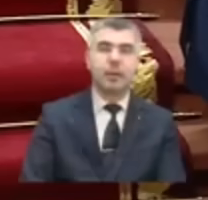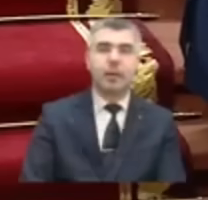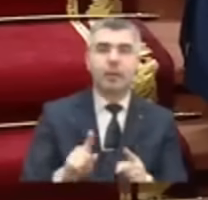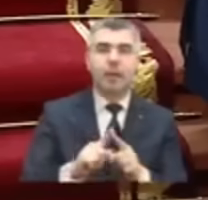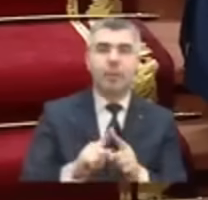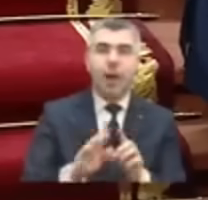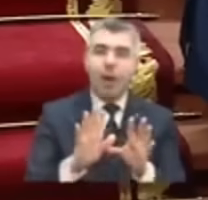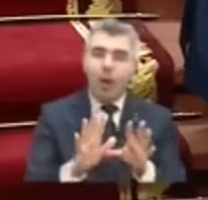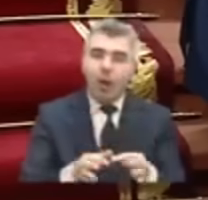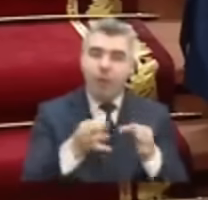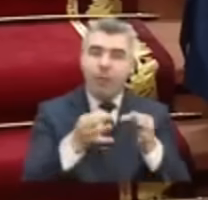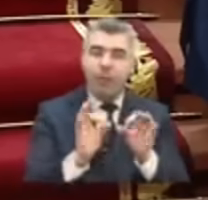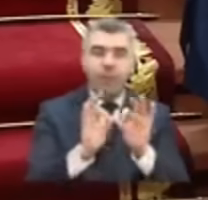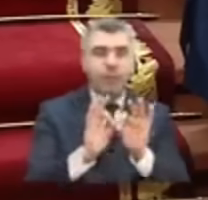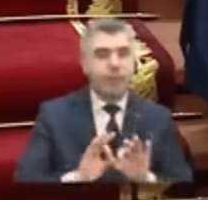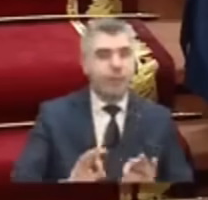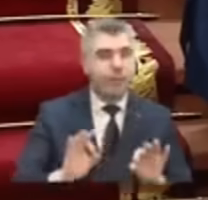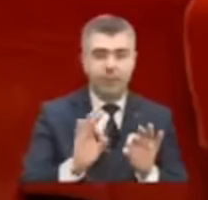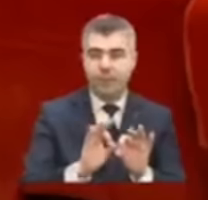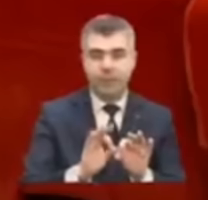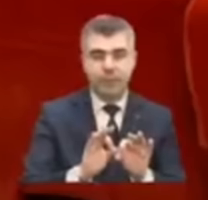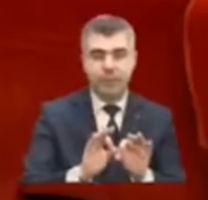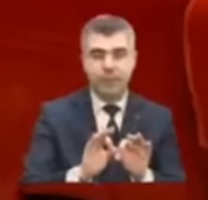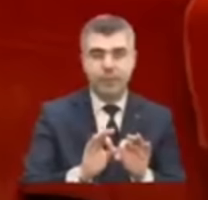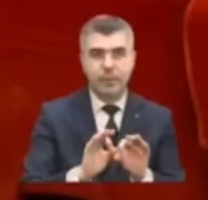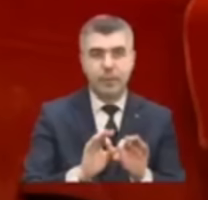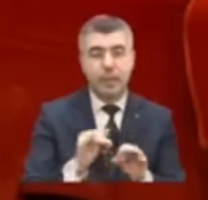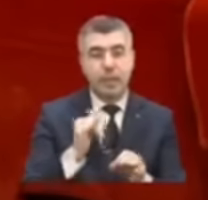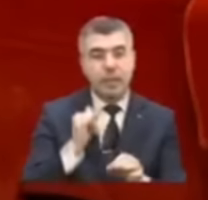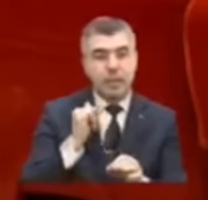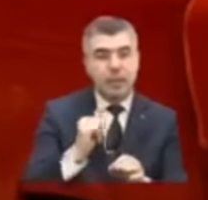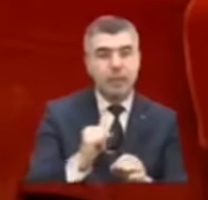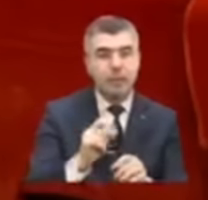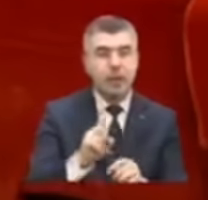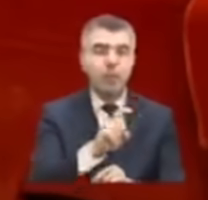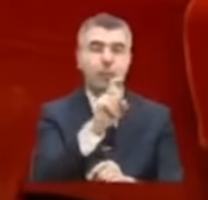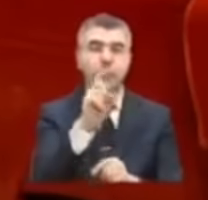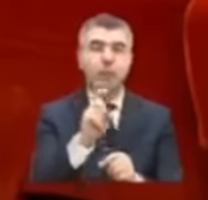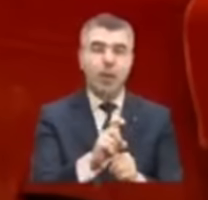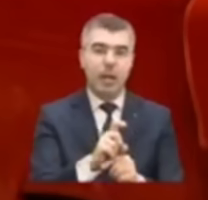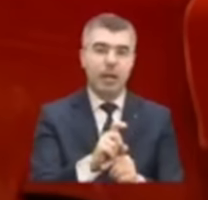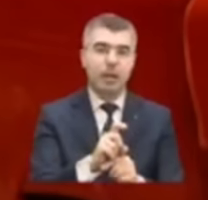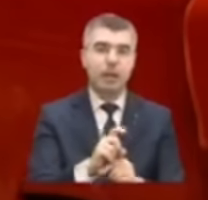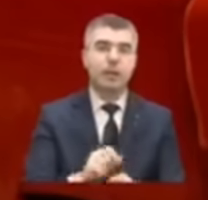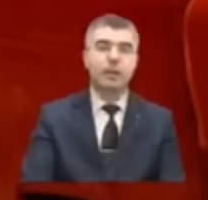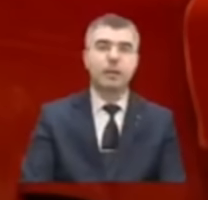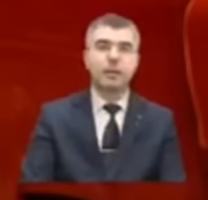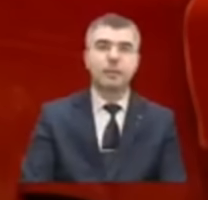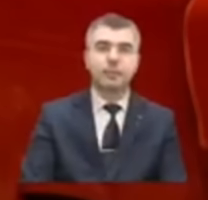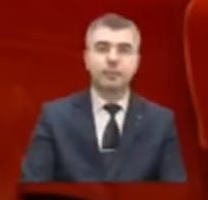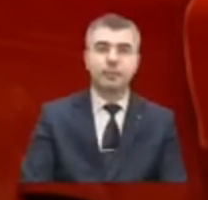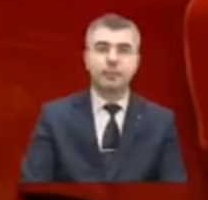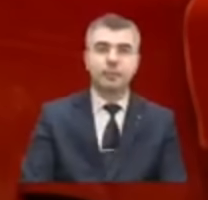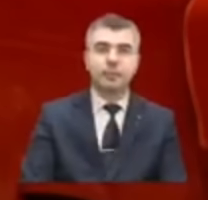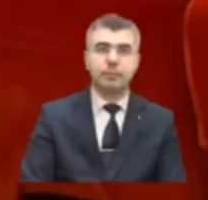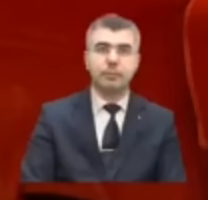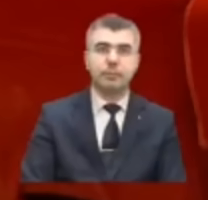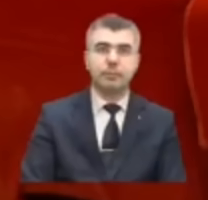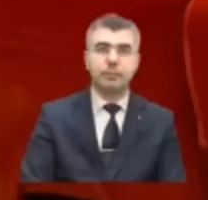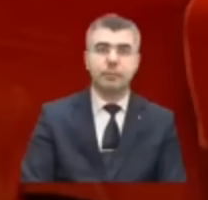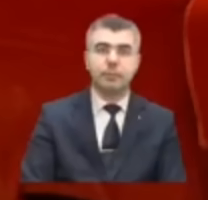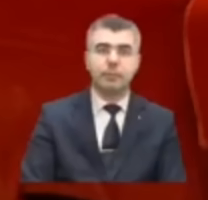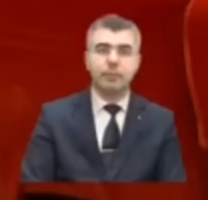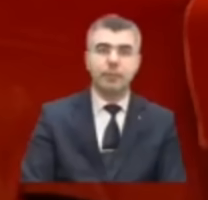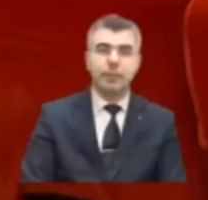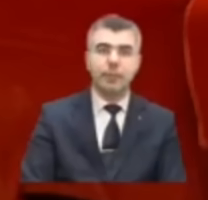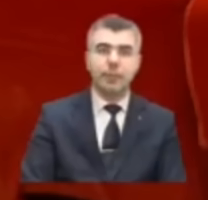الحل ولكن ودائما تيبقى السؤال واش هذ يعني